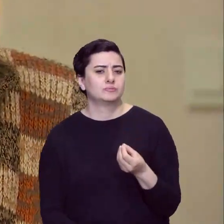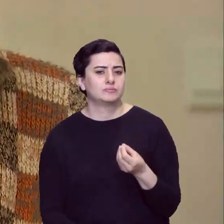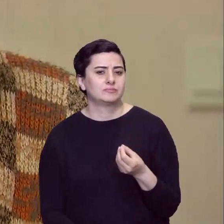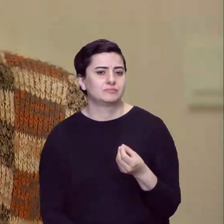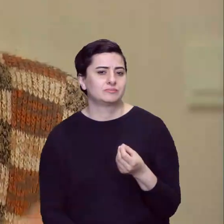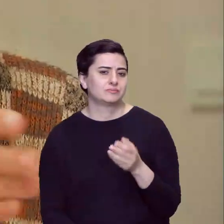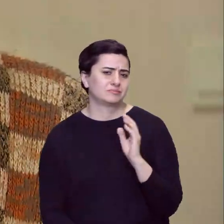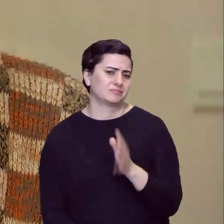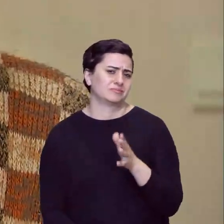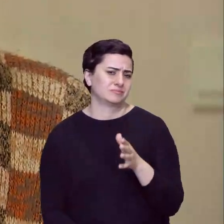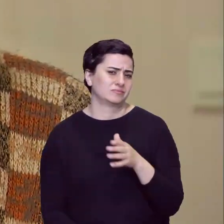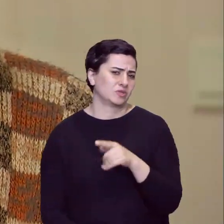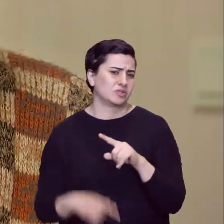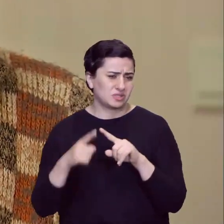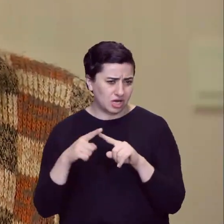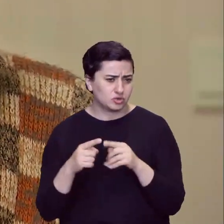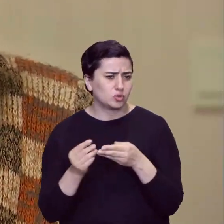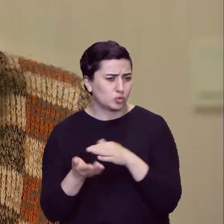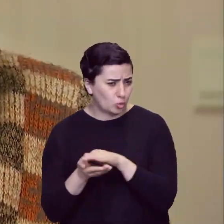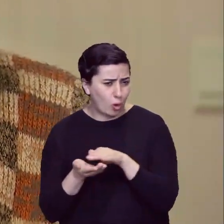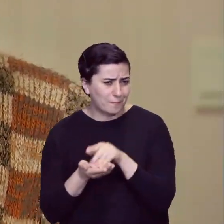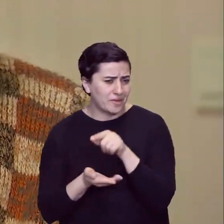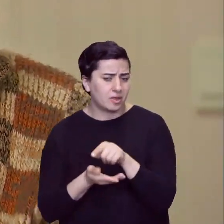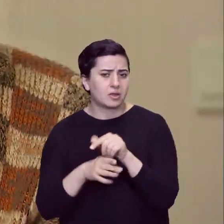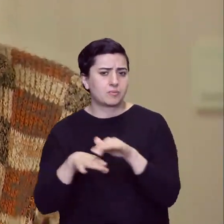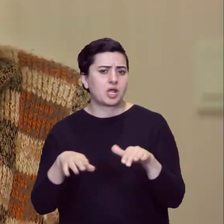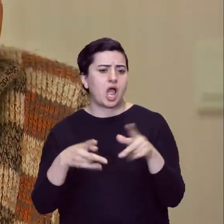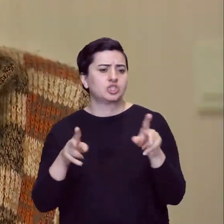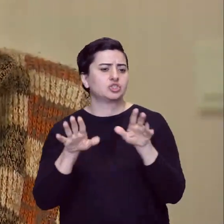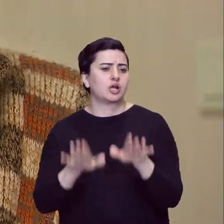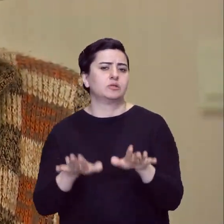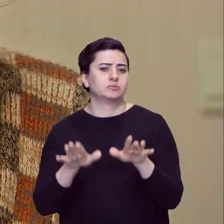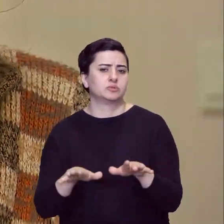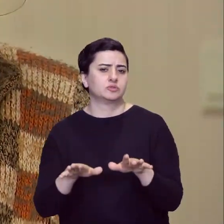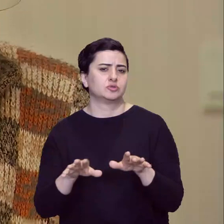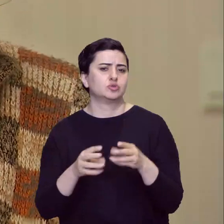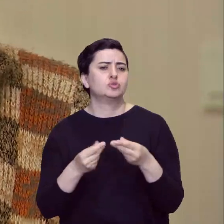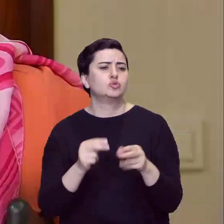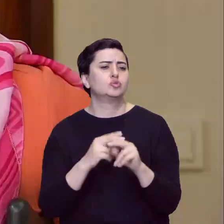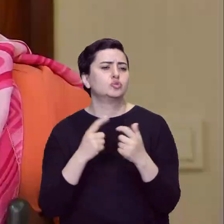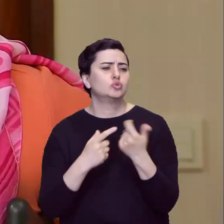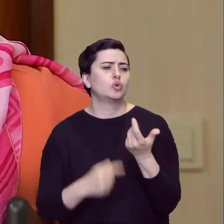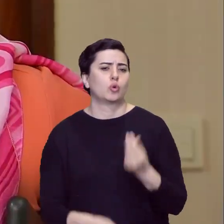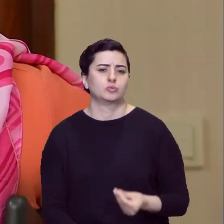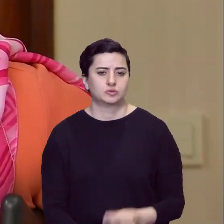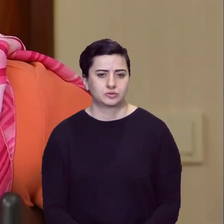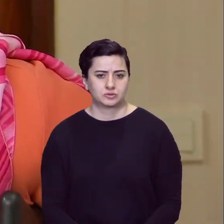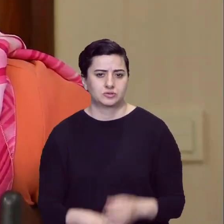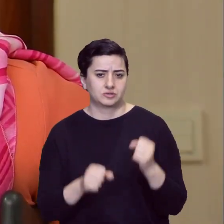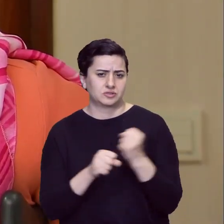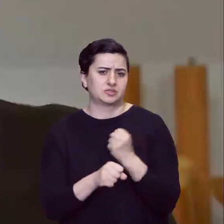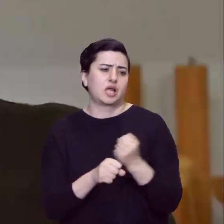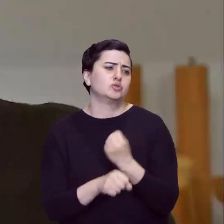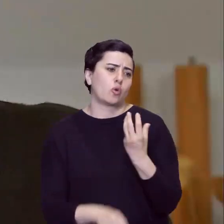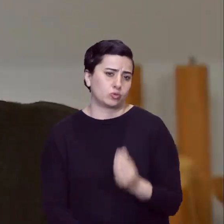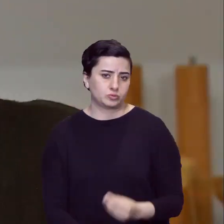şey, o tarçınlı kurabiyeler masanın üstünde dışarıda açıkta kalmış, kurumuş, taş gibi